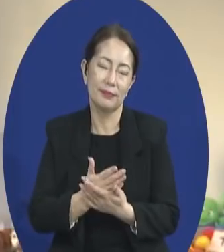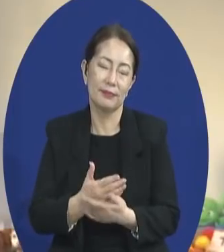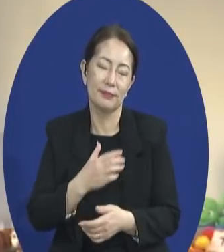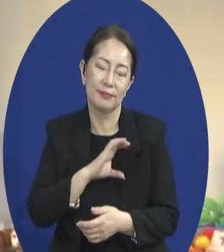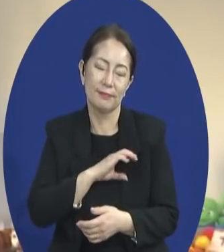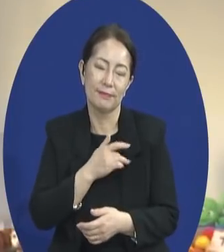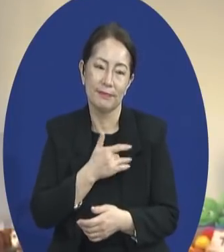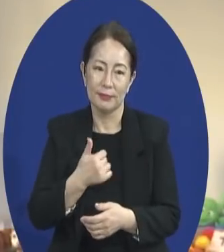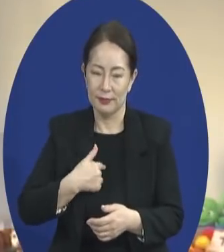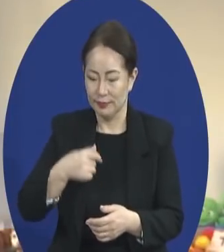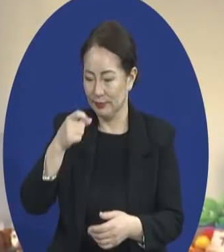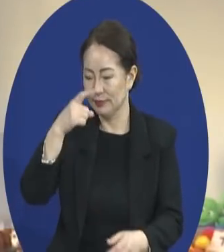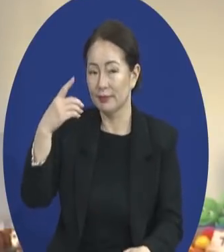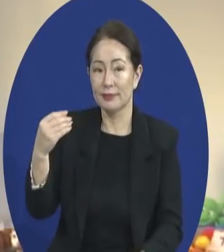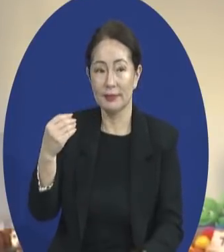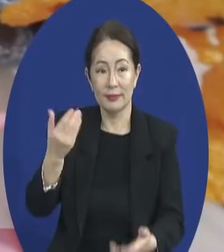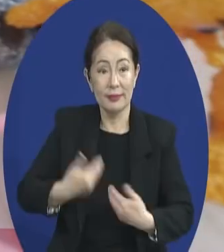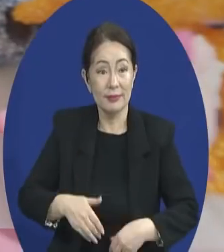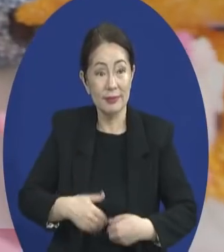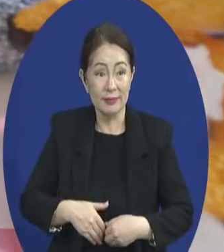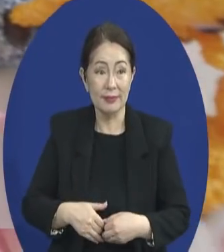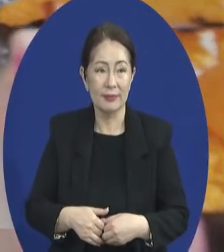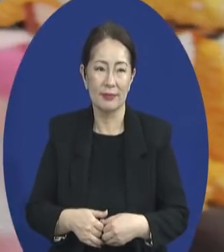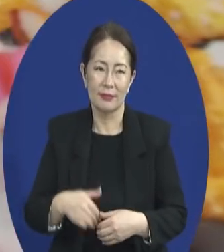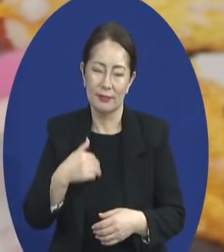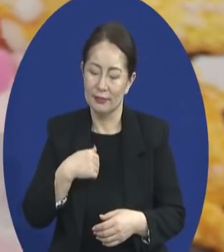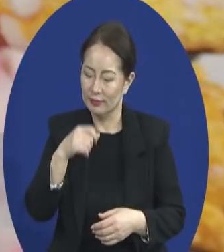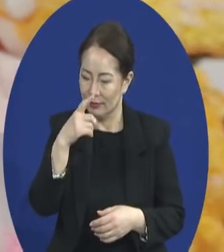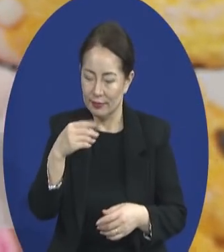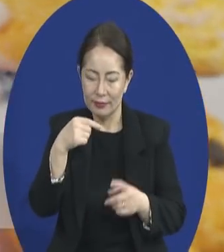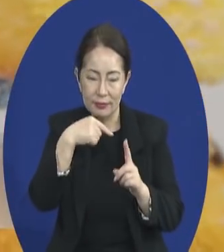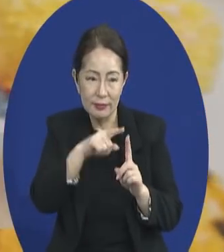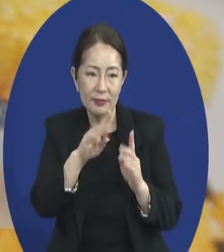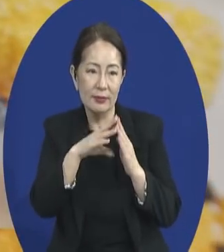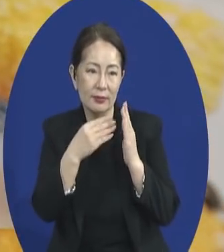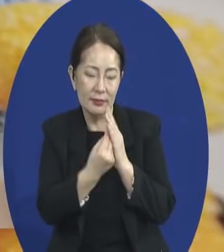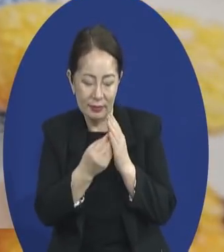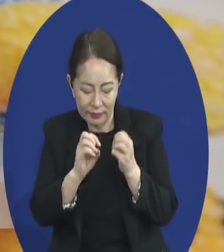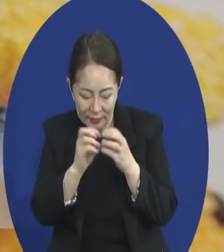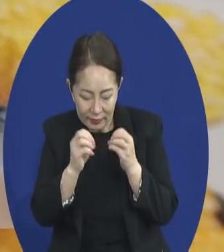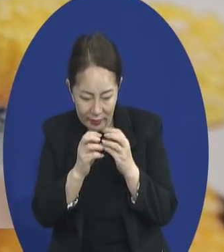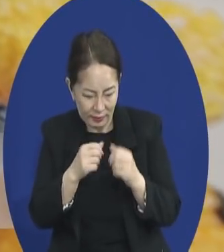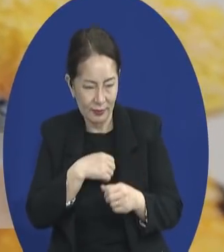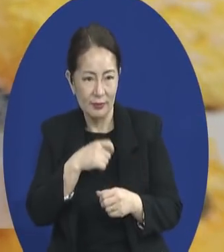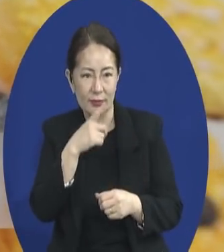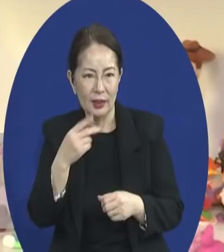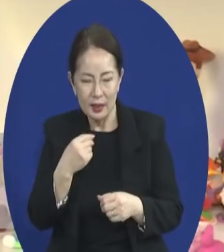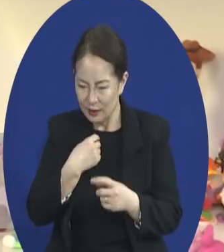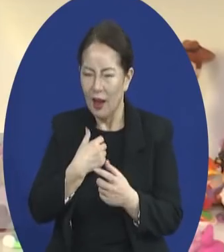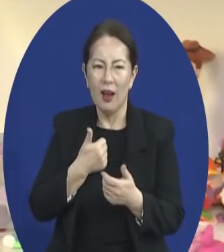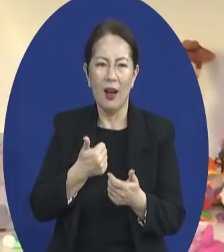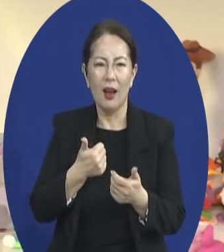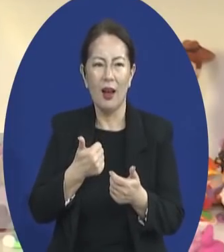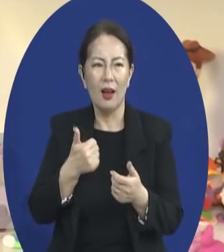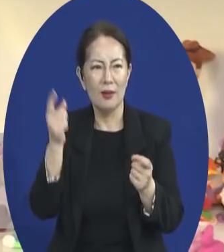Манай ээжийн төрсөн өдөр байсан. Тэгэхээр би гэр бүлээ хийсэнд манай ээж баг үлгэжсэн.